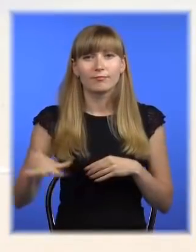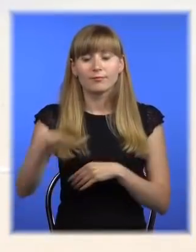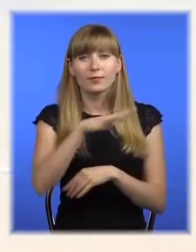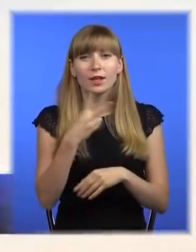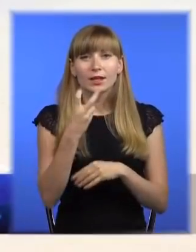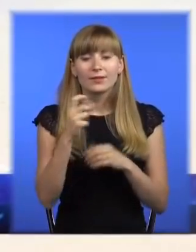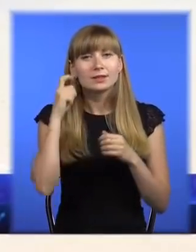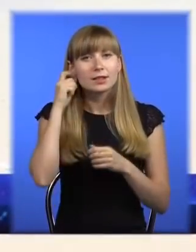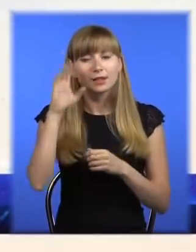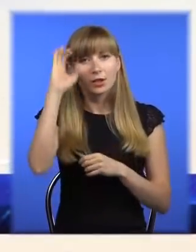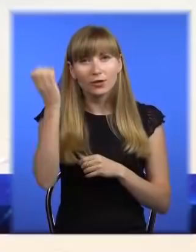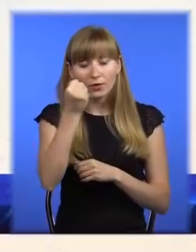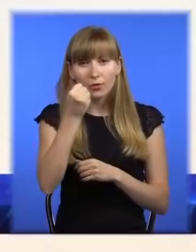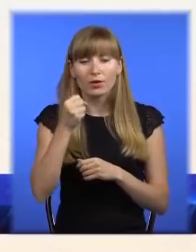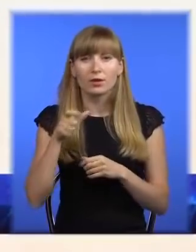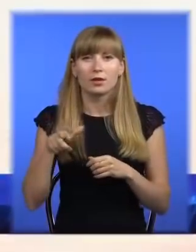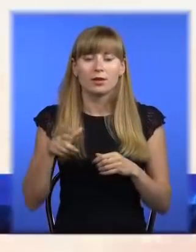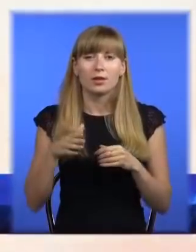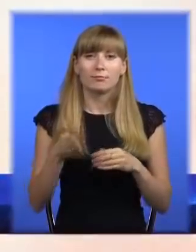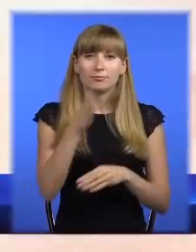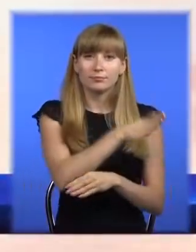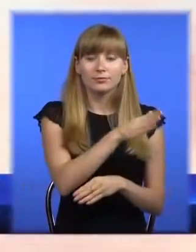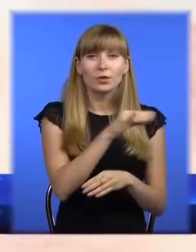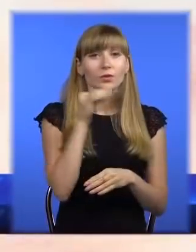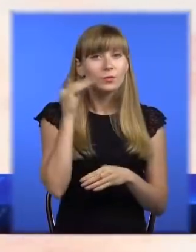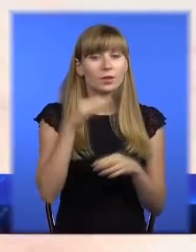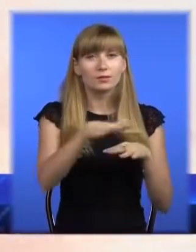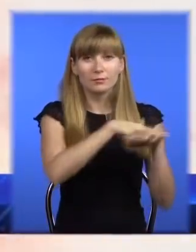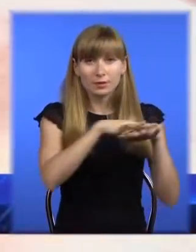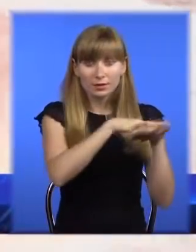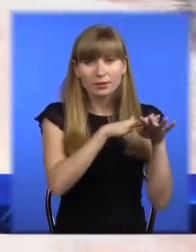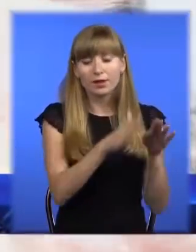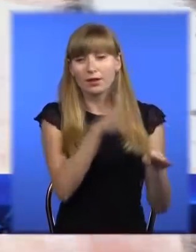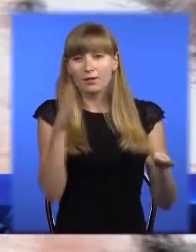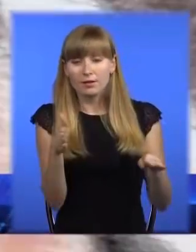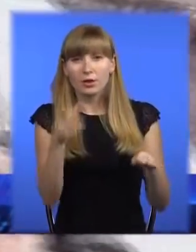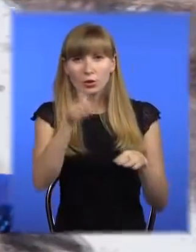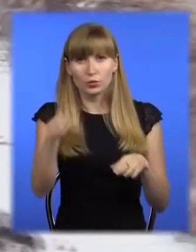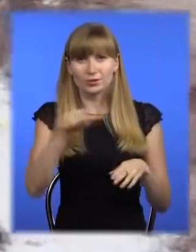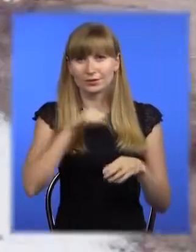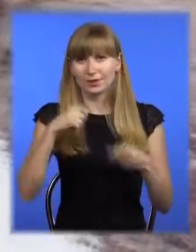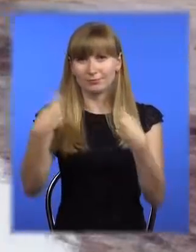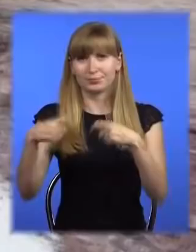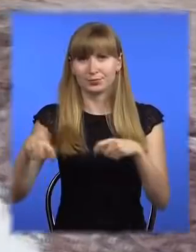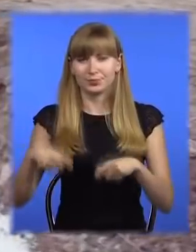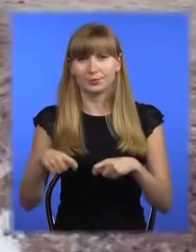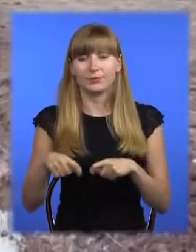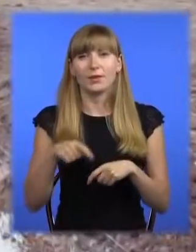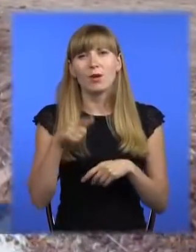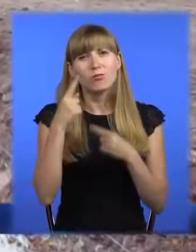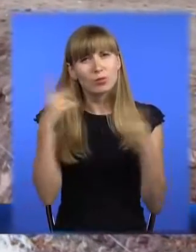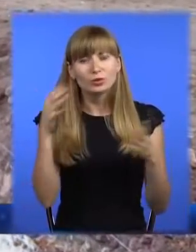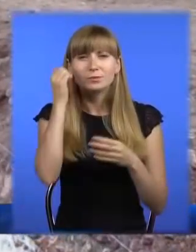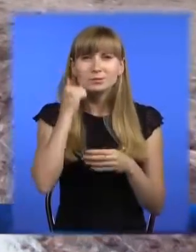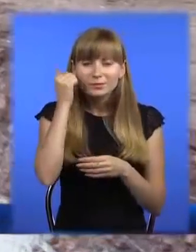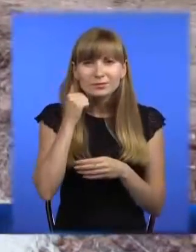Проспект 200-річчя Кривого Рогу. З одного боку знаходиться стаціонарний ювілейний ринок, а з іншого боку – стихійний ринок. Тут торгують переважно